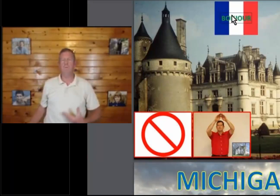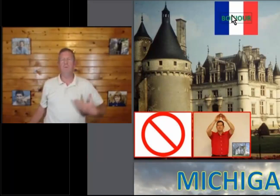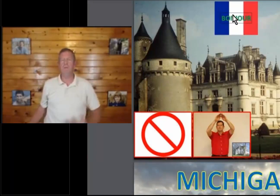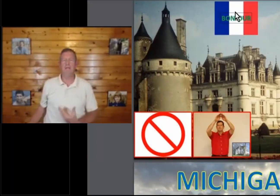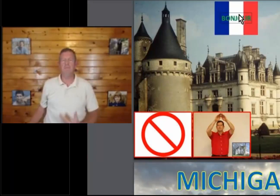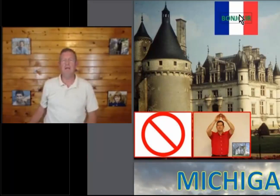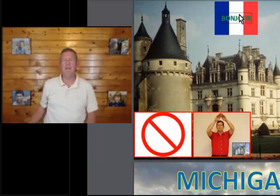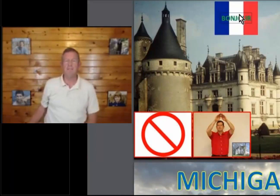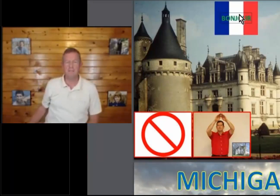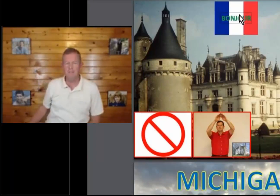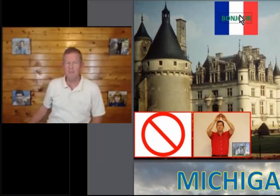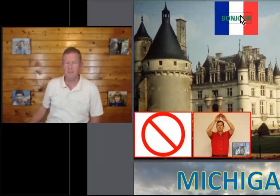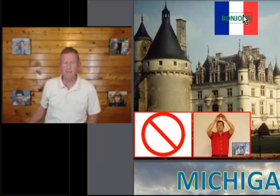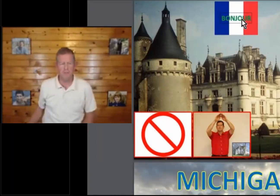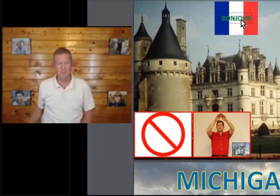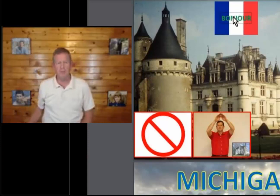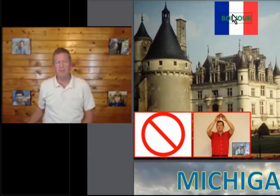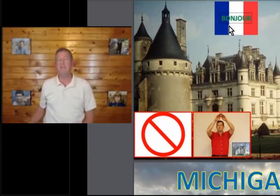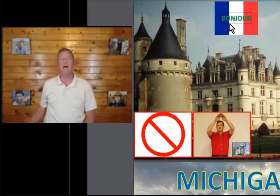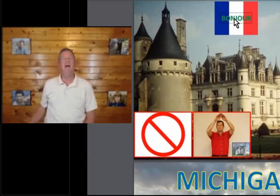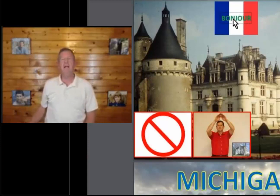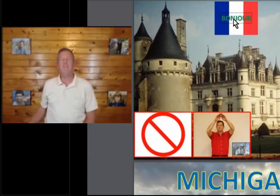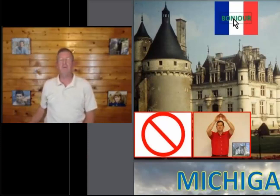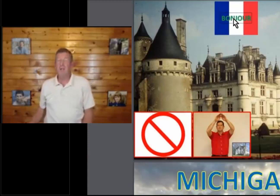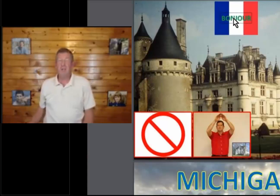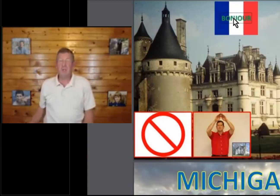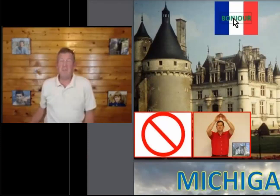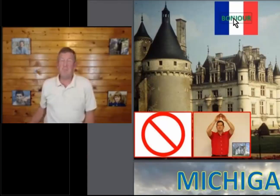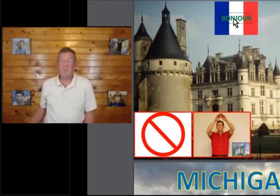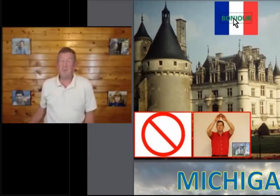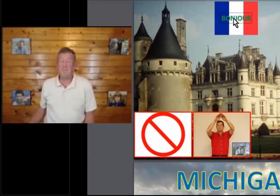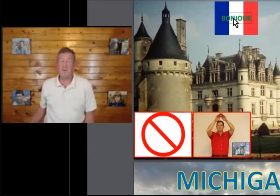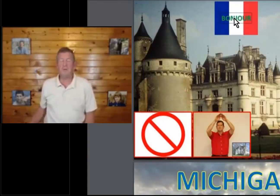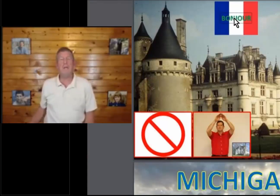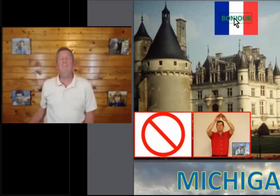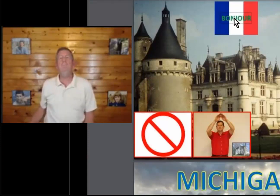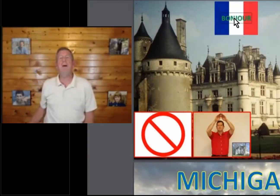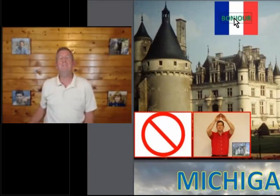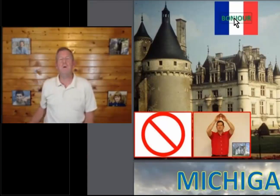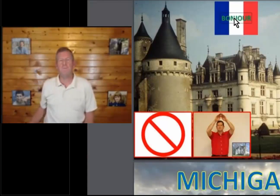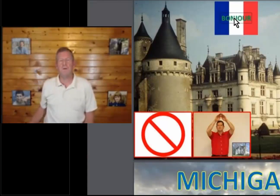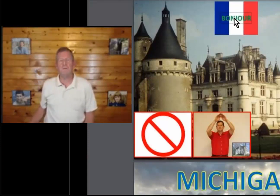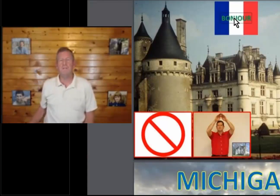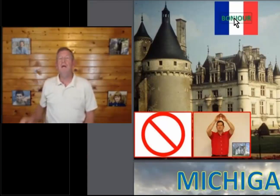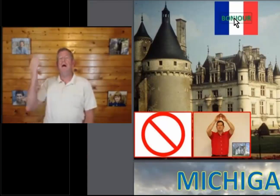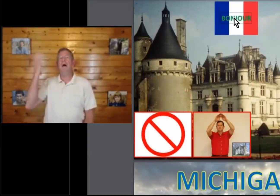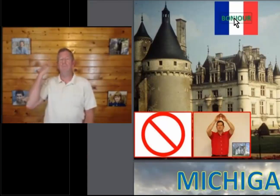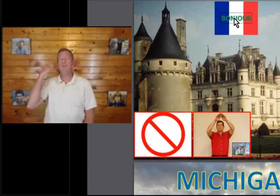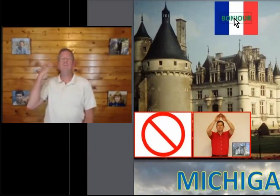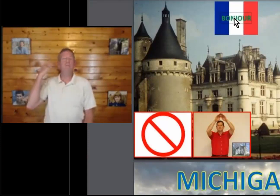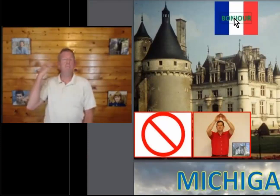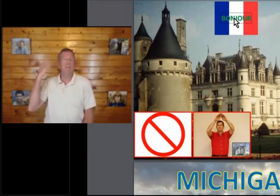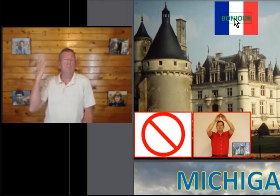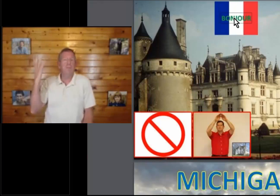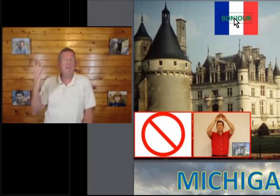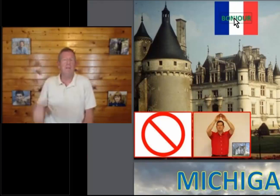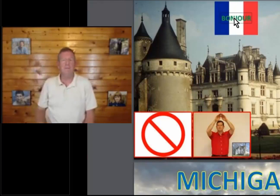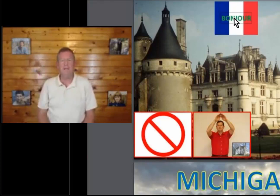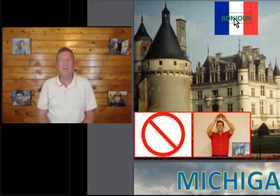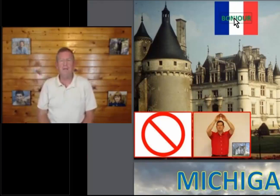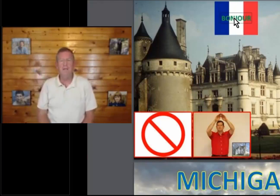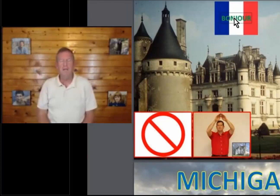de la patrie, etc. La France. Je n'habite plus en France. Je n'habite pas en France. Avant, si, mais